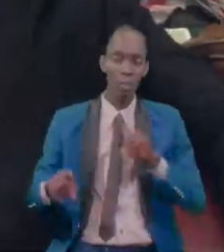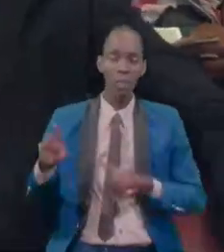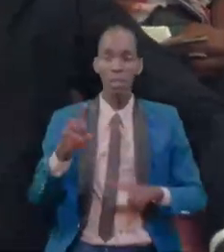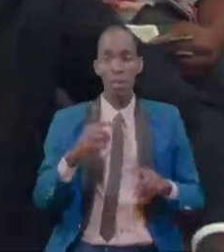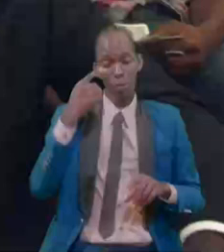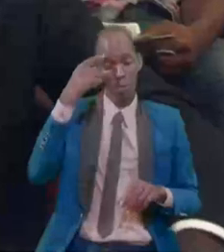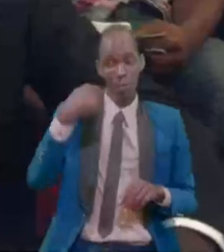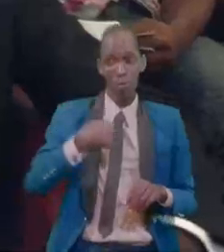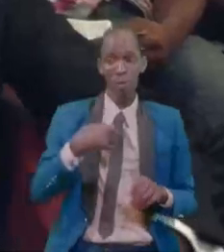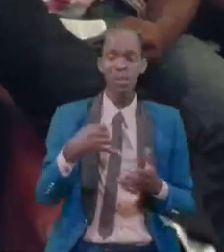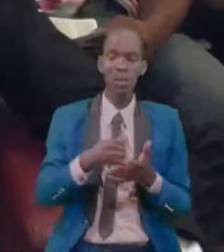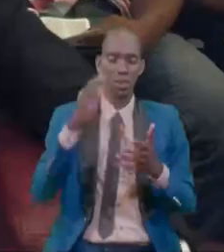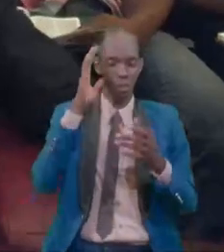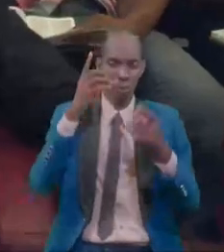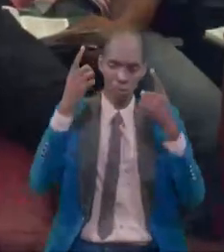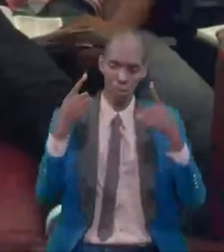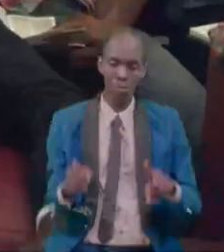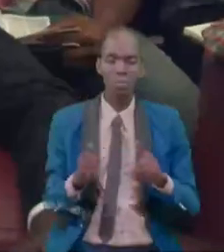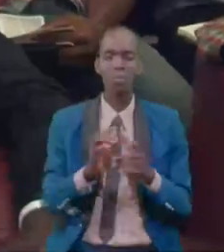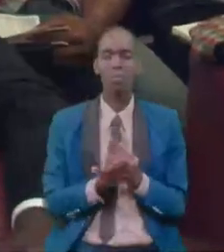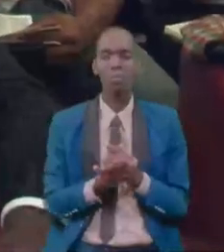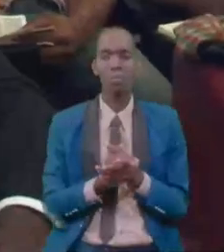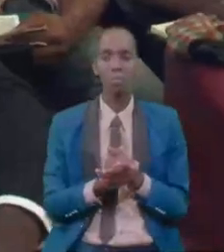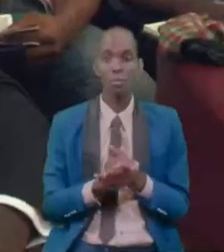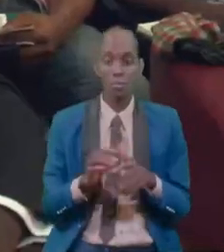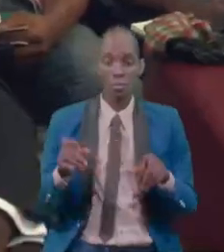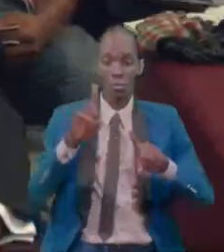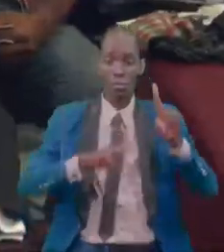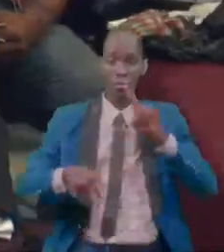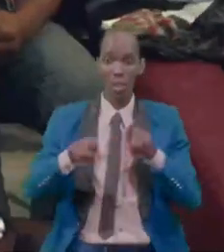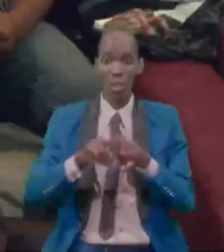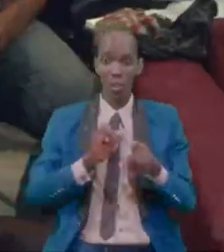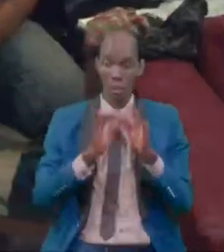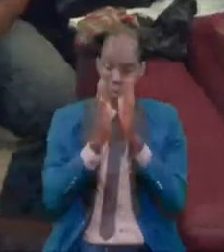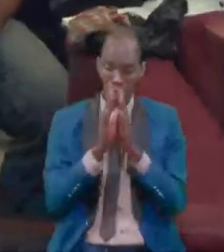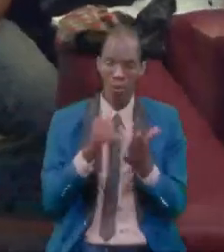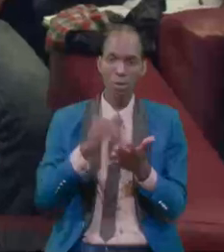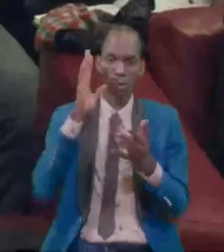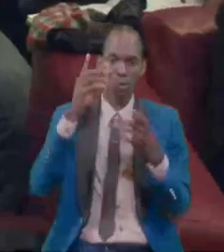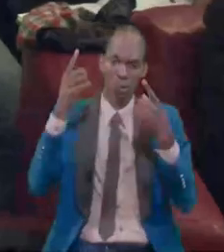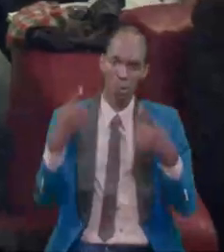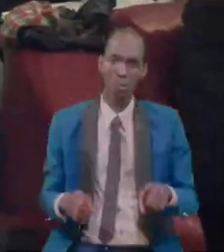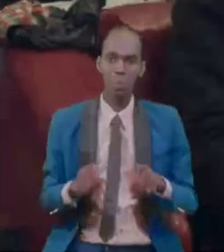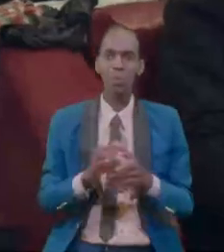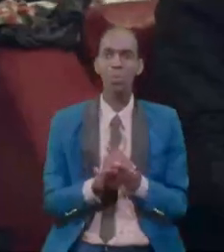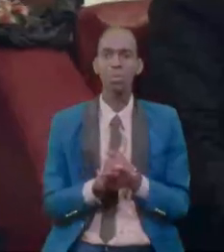enfin, que quelqu'un dise, cela va se passer à ma faveur. Comme je prie, cela va s'accomplir pour